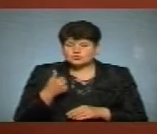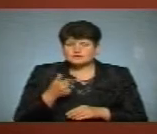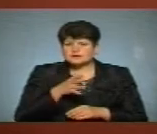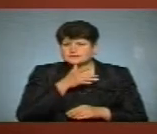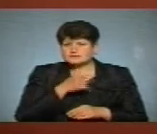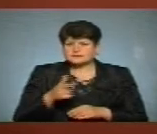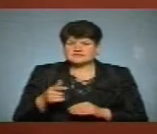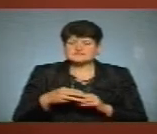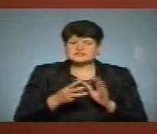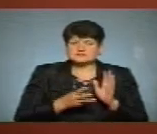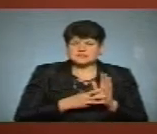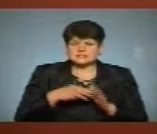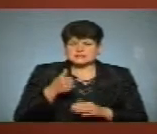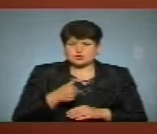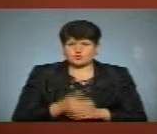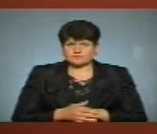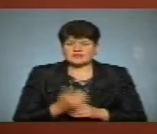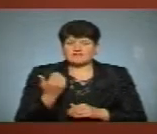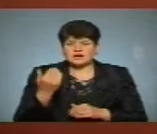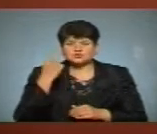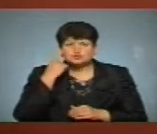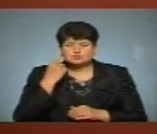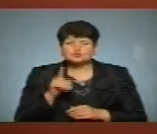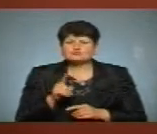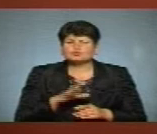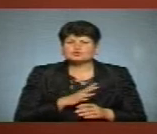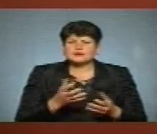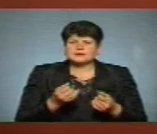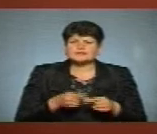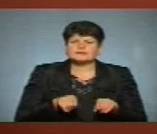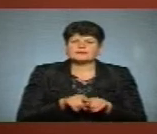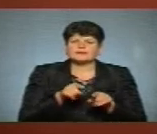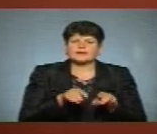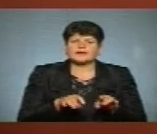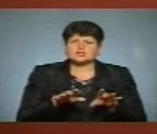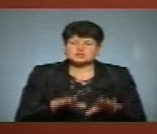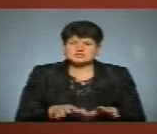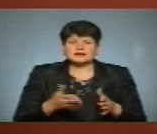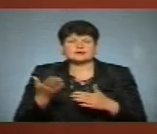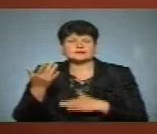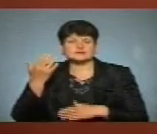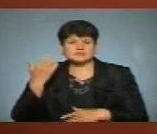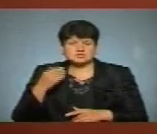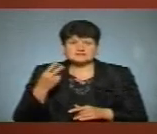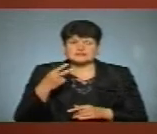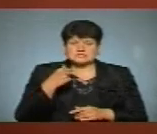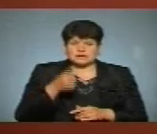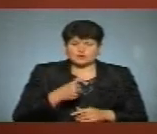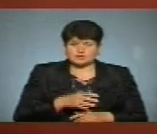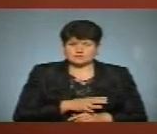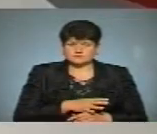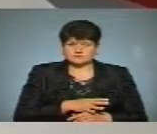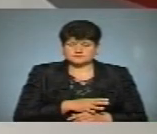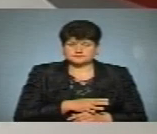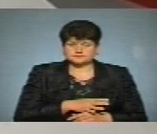строкову службу з 18 років. На вашу думку, чому було прийнято саме таке рішення? Нагадаю, що до цього часу з 20 років